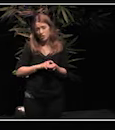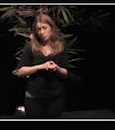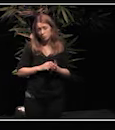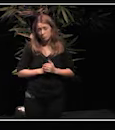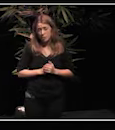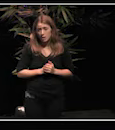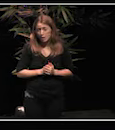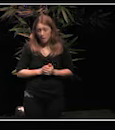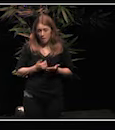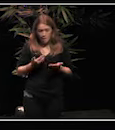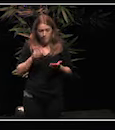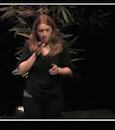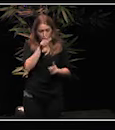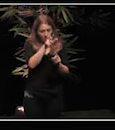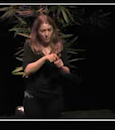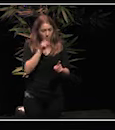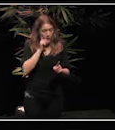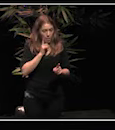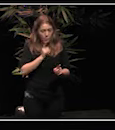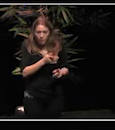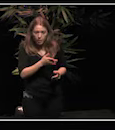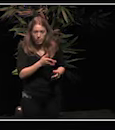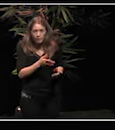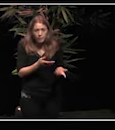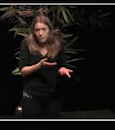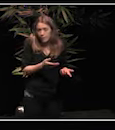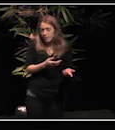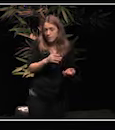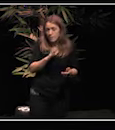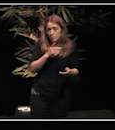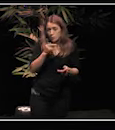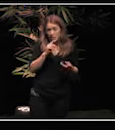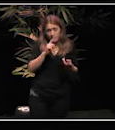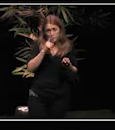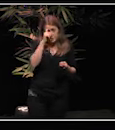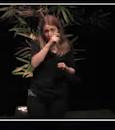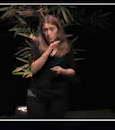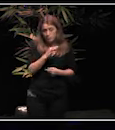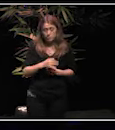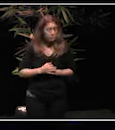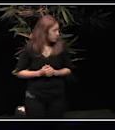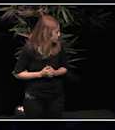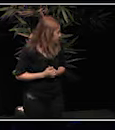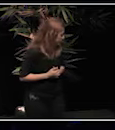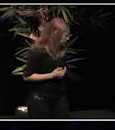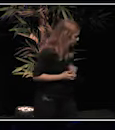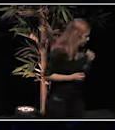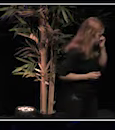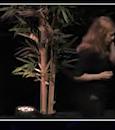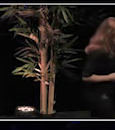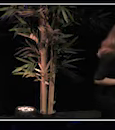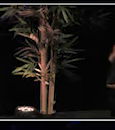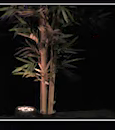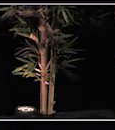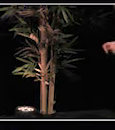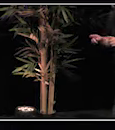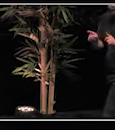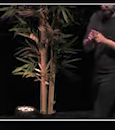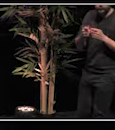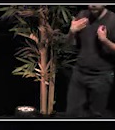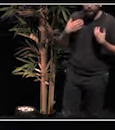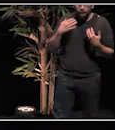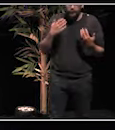encore aujourd'hui d'être une femme que d'être un homme dans la société. Je pense que c'est aussi simple. Et puis, on a sûrement un manque de confiance en nous, quoi, où